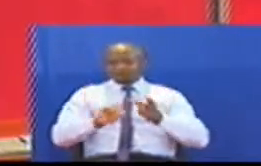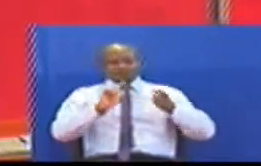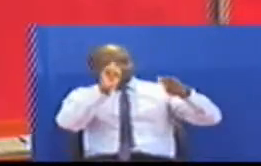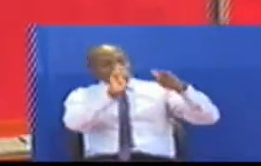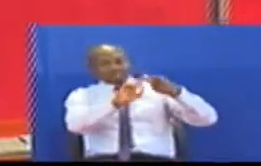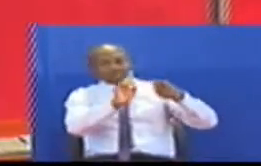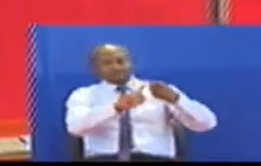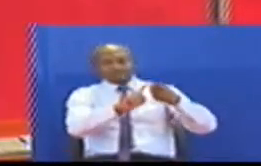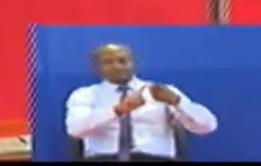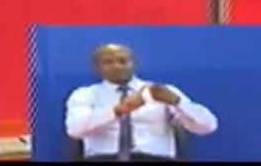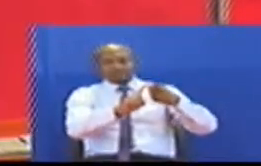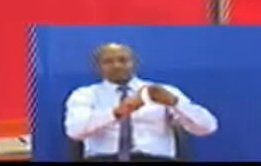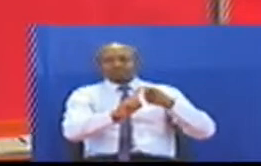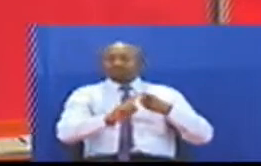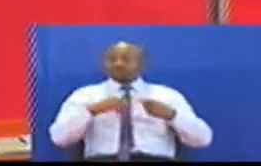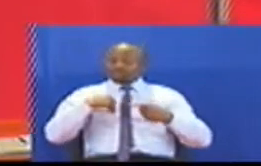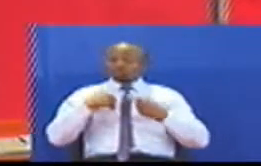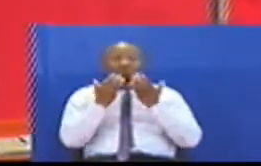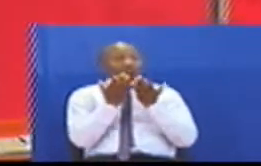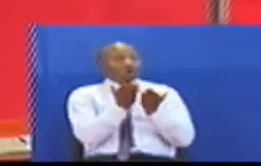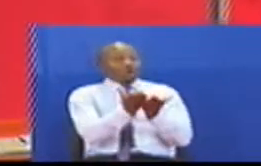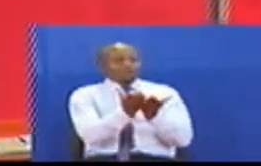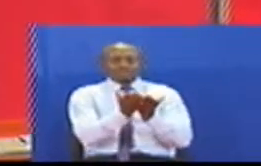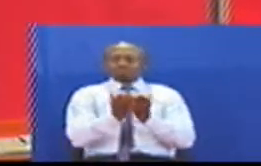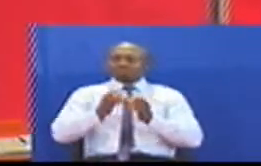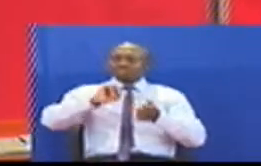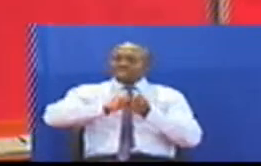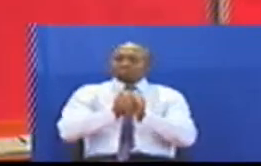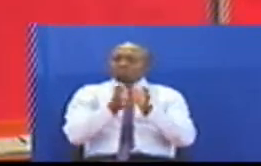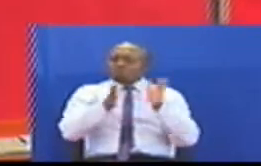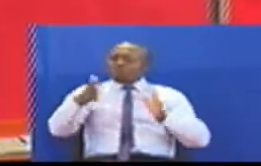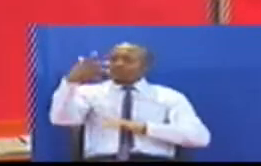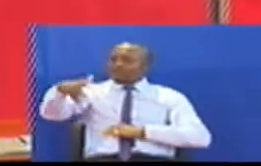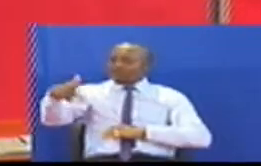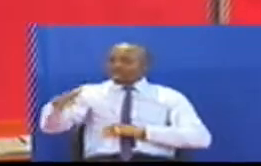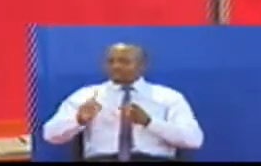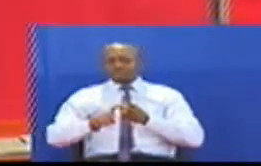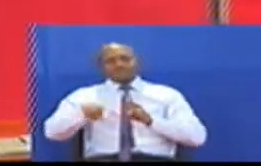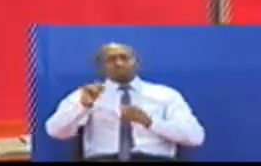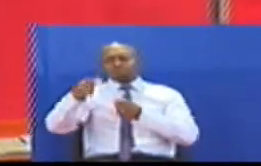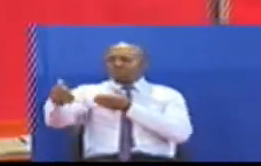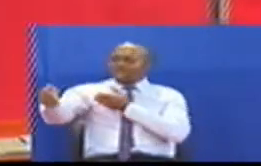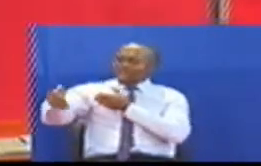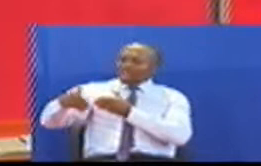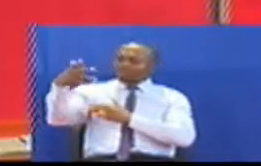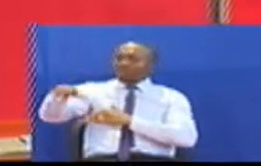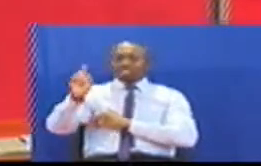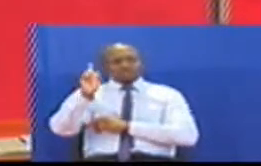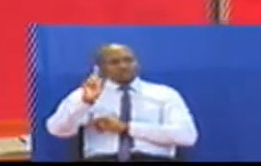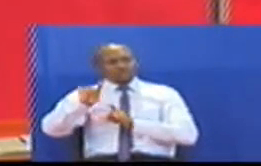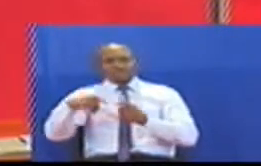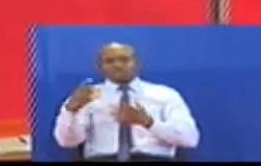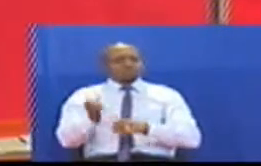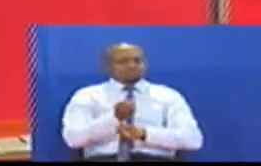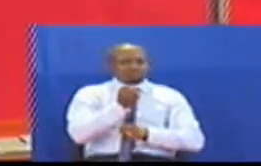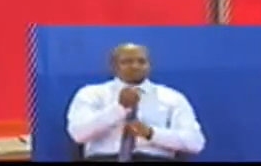kwanza tulimuomba, tulikuwa na tatizo kubwa la maji pamoja na kwamba tunaishi karibu sana na maji. Kusema